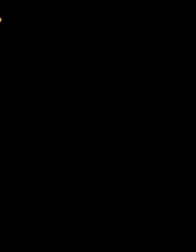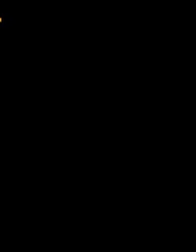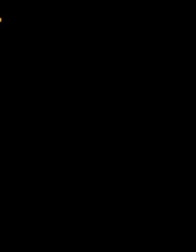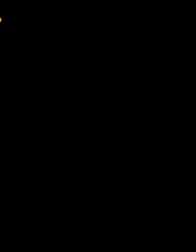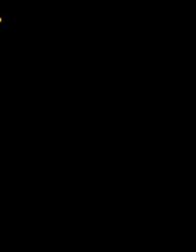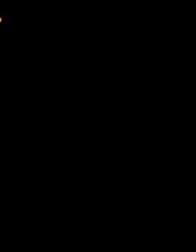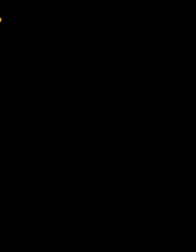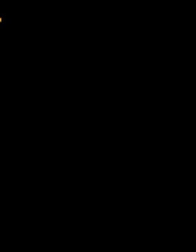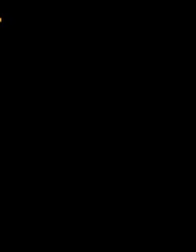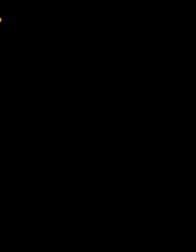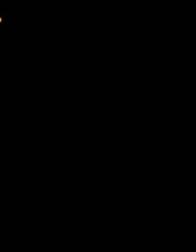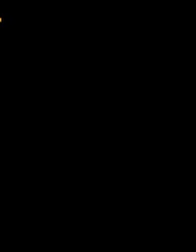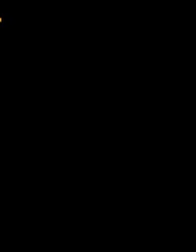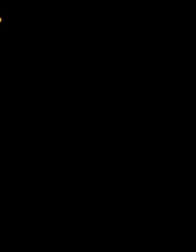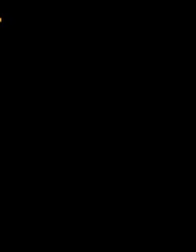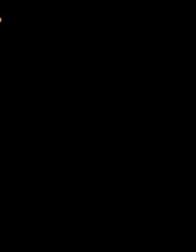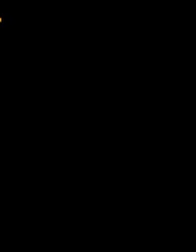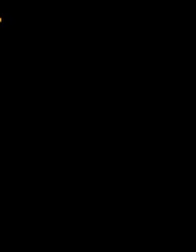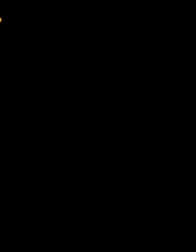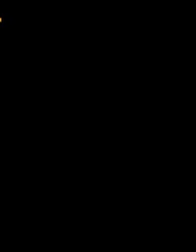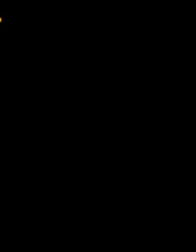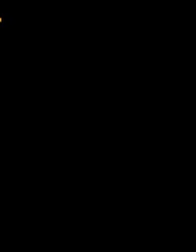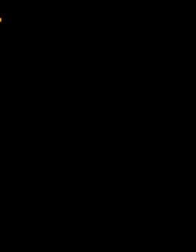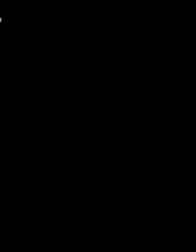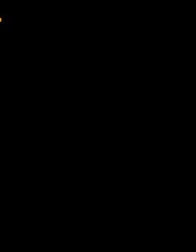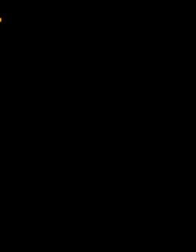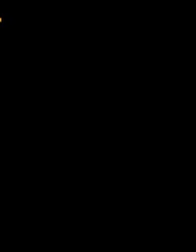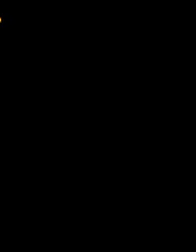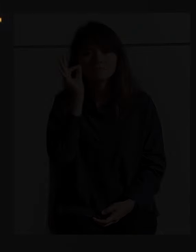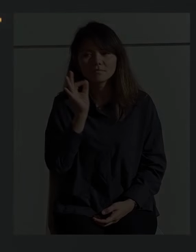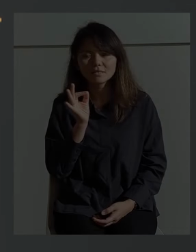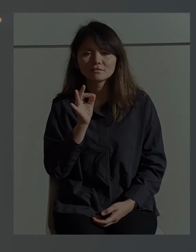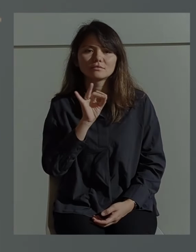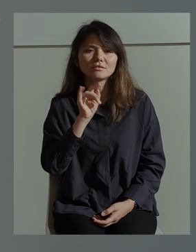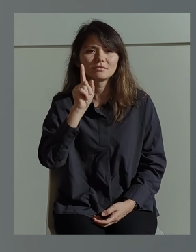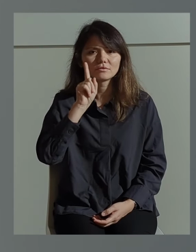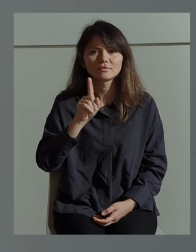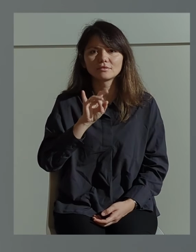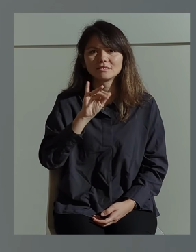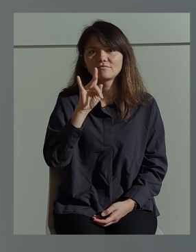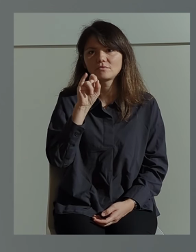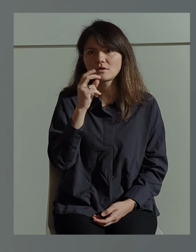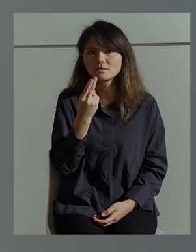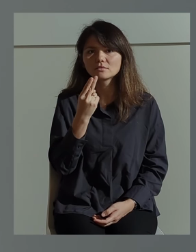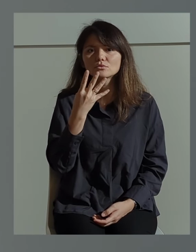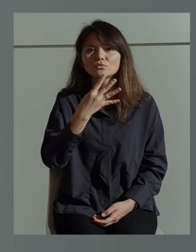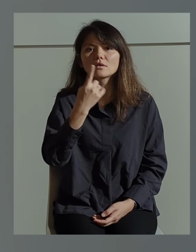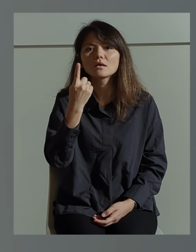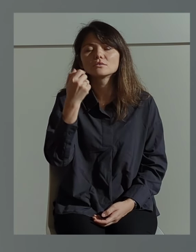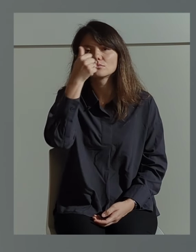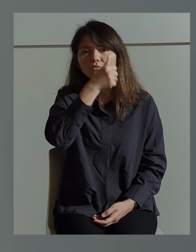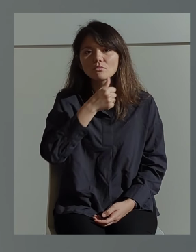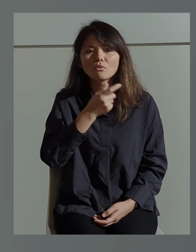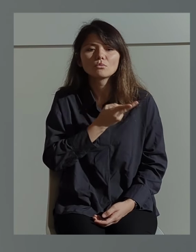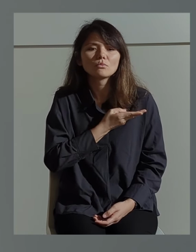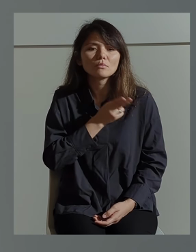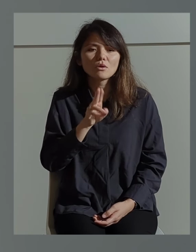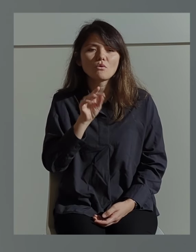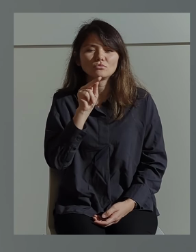кафку секунду когда Франц кавка немецкоязычные еврей из Праги 41 год умирает